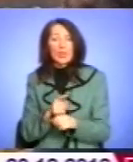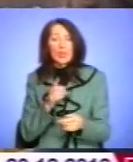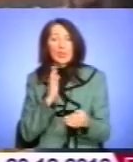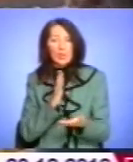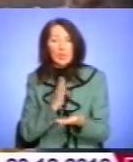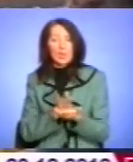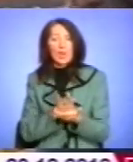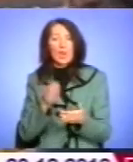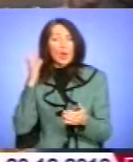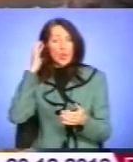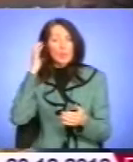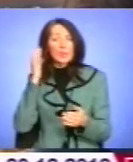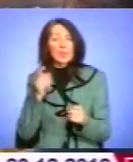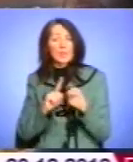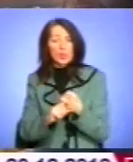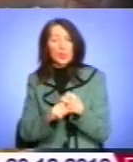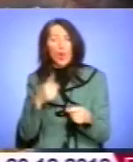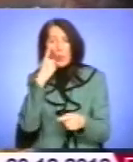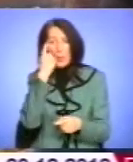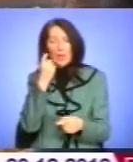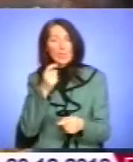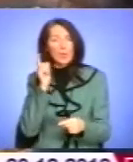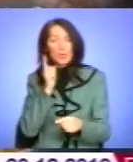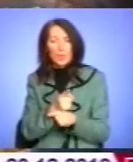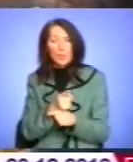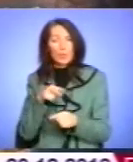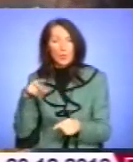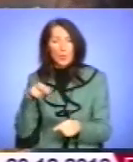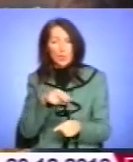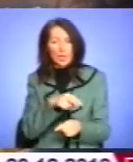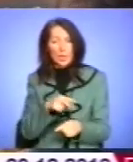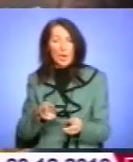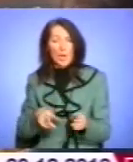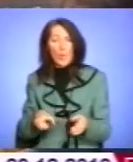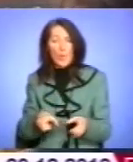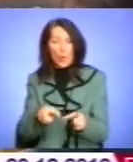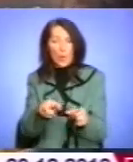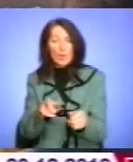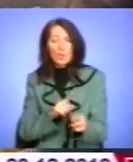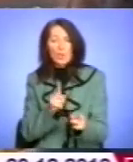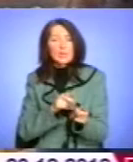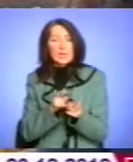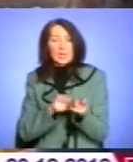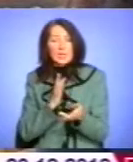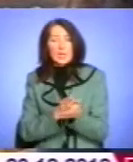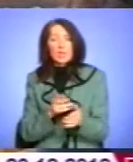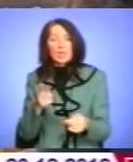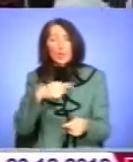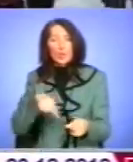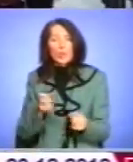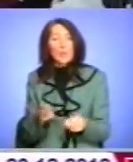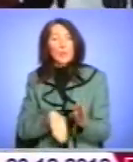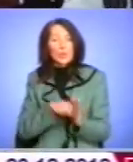зв'язок попередження про заборону ходіння по залізничних коліях і що залізниця є зоною підвищеної